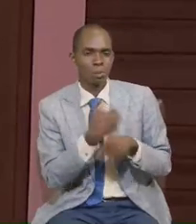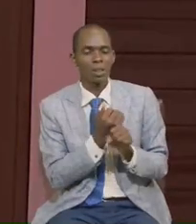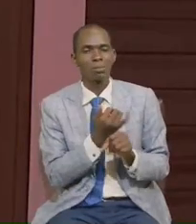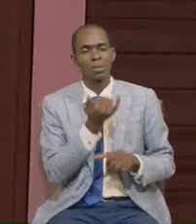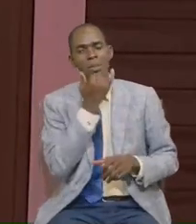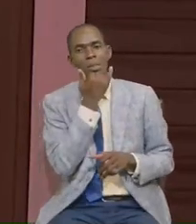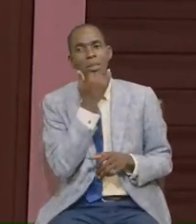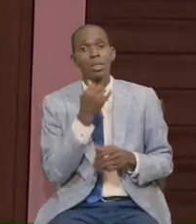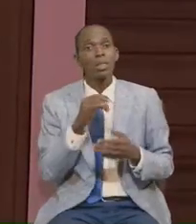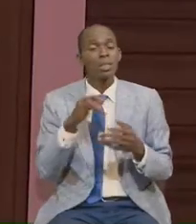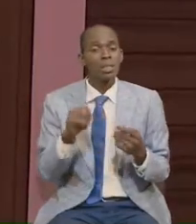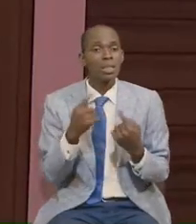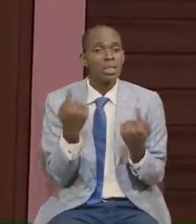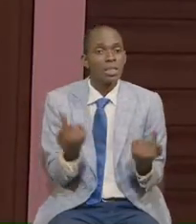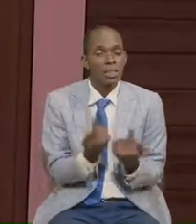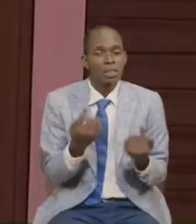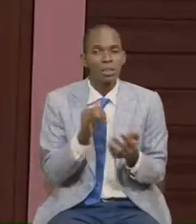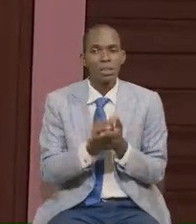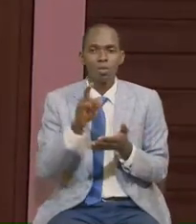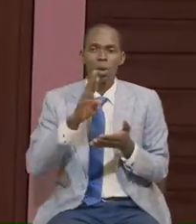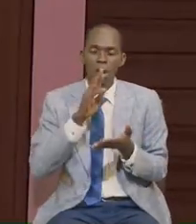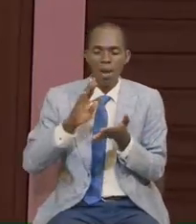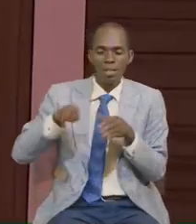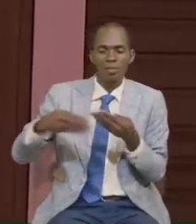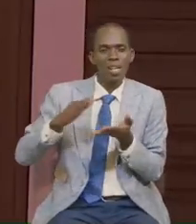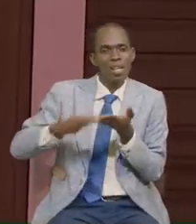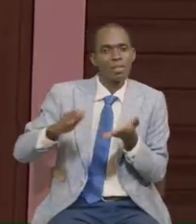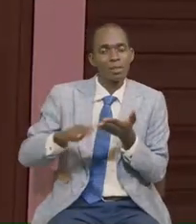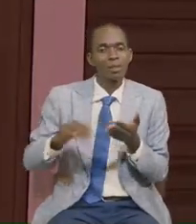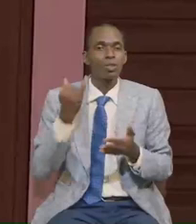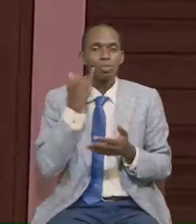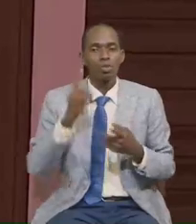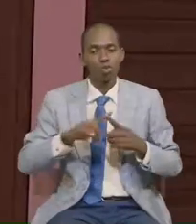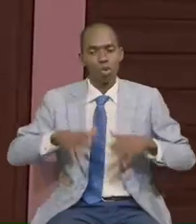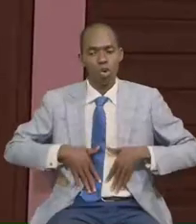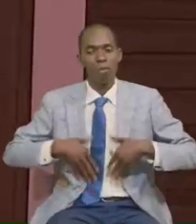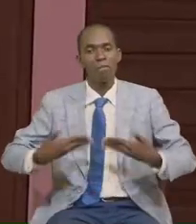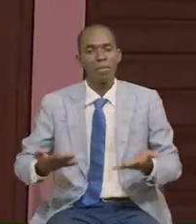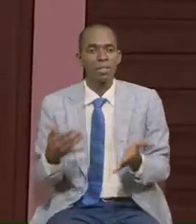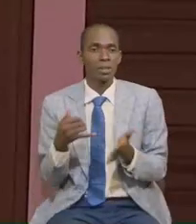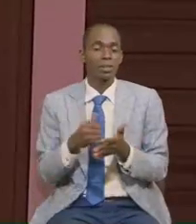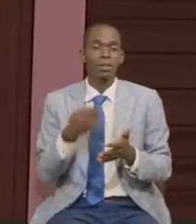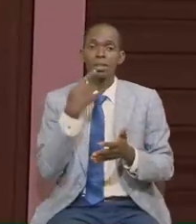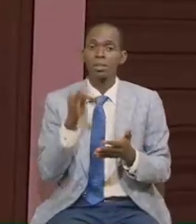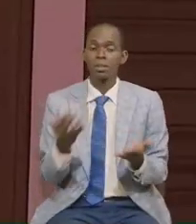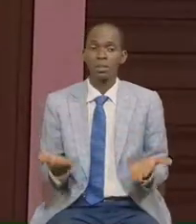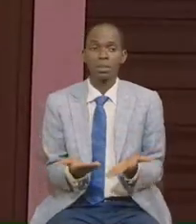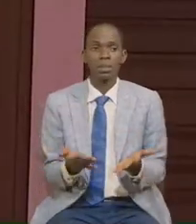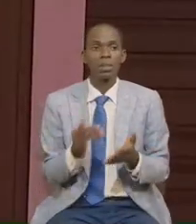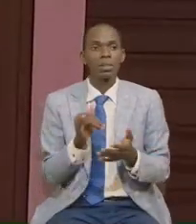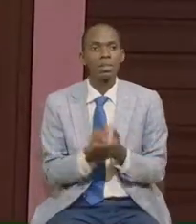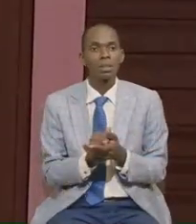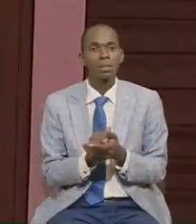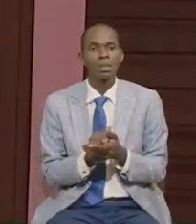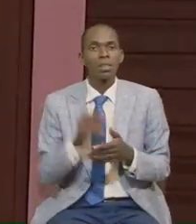l'iniquité, que tu laisses, que tu excuses au lieu de le confesser. Alors, il dit, afin de nous racheter